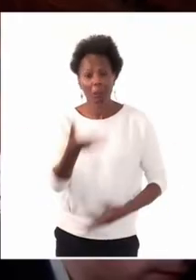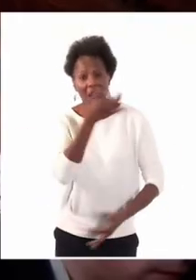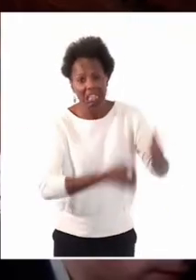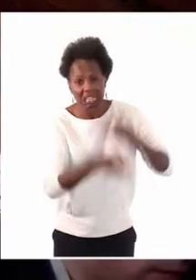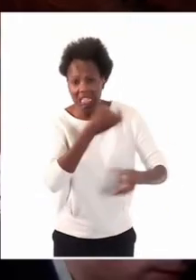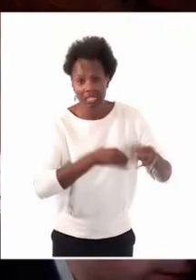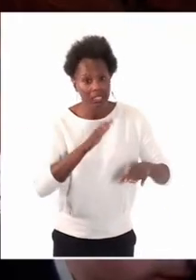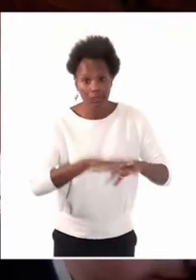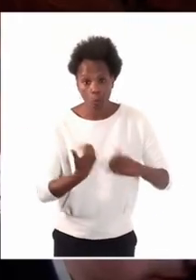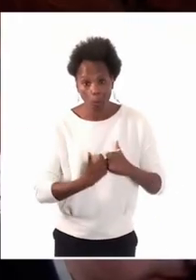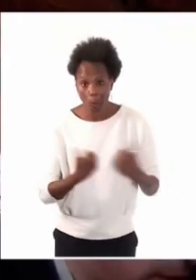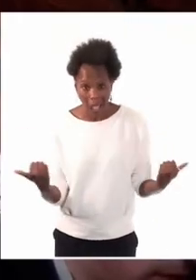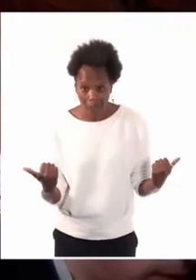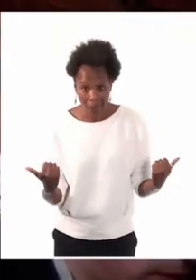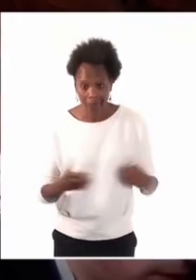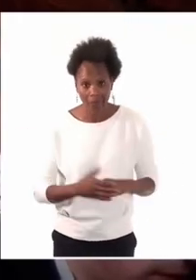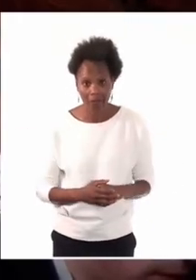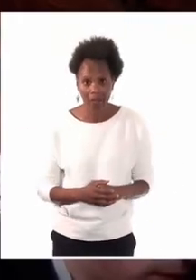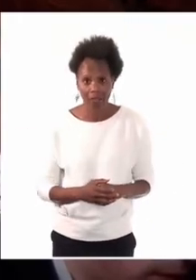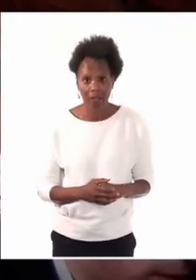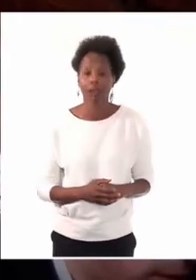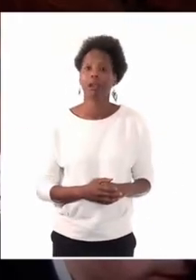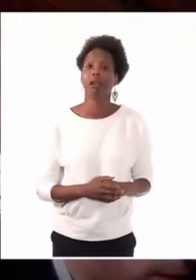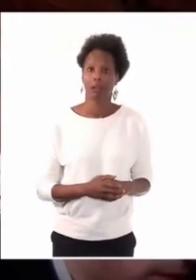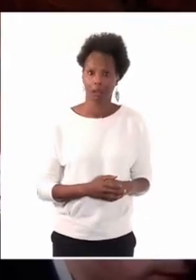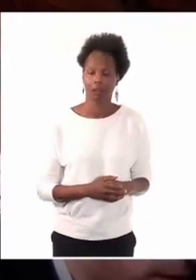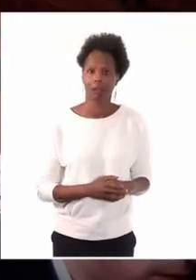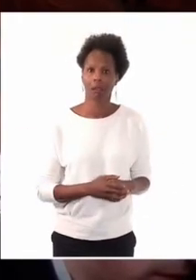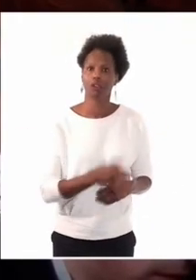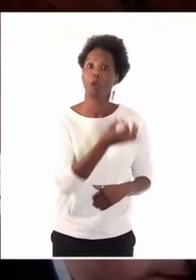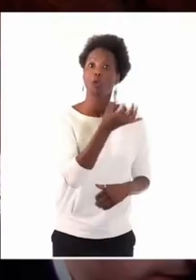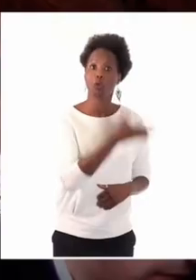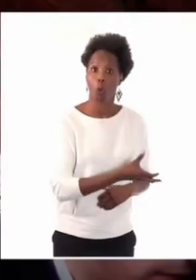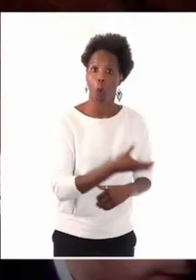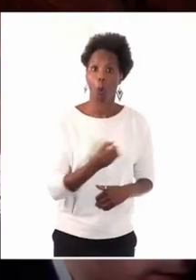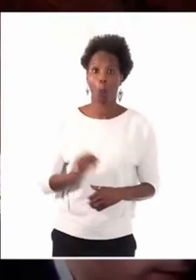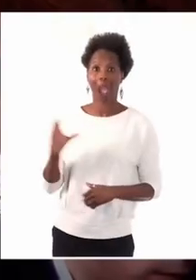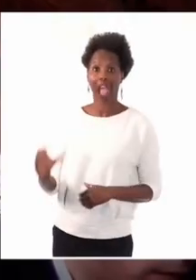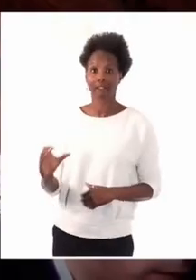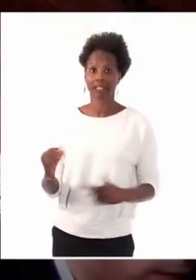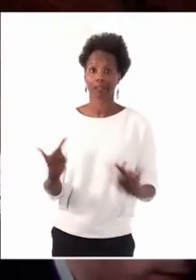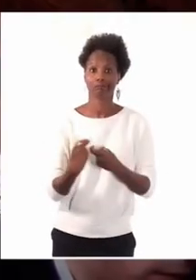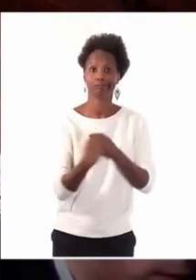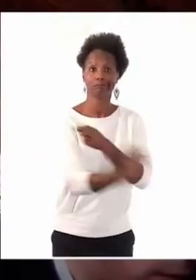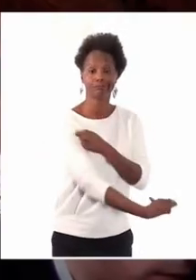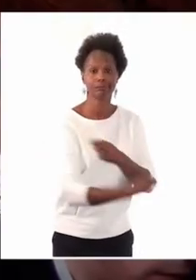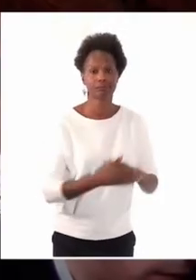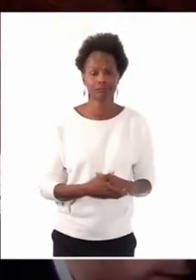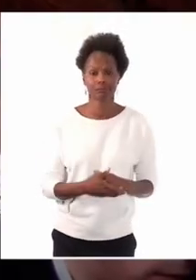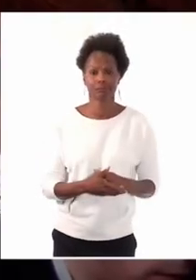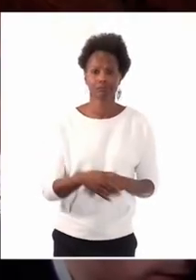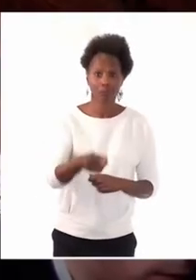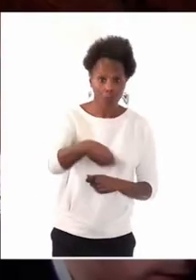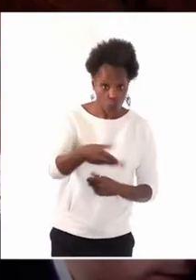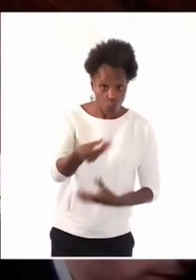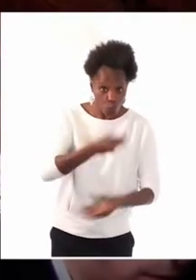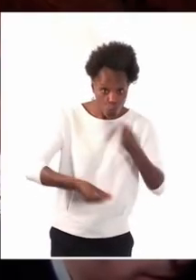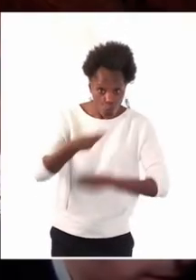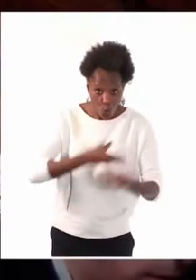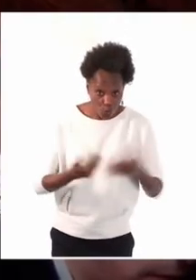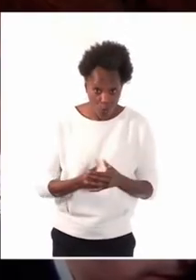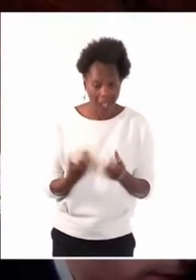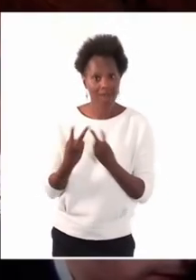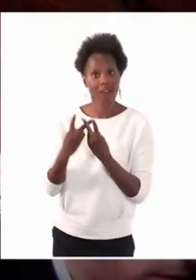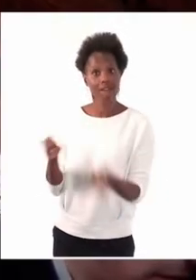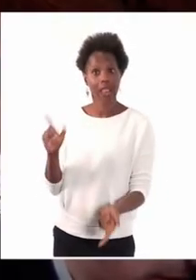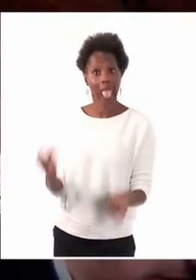les bons ratios avec un haut niveau d'investissement. Vous avez installé la ville dans la spirale infernale